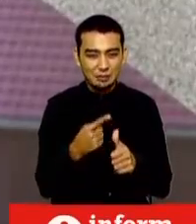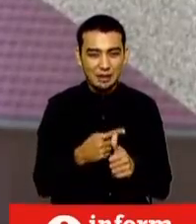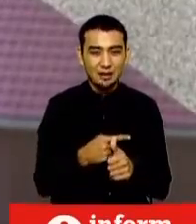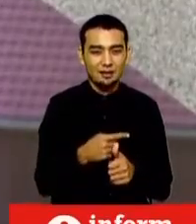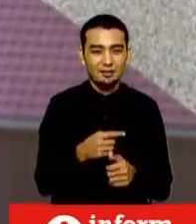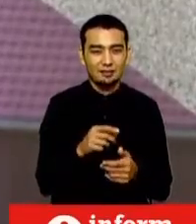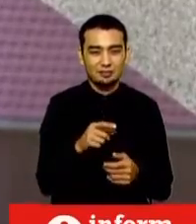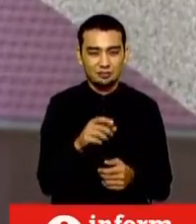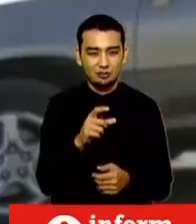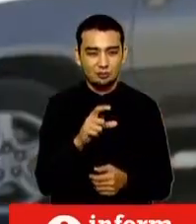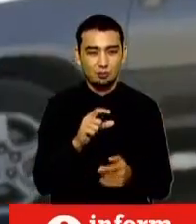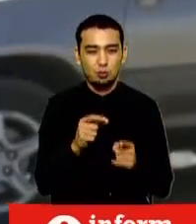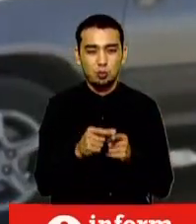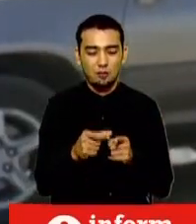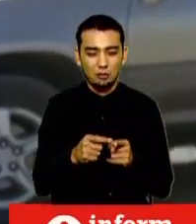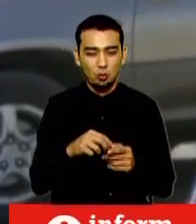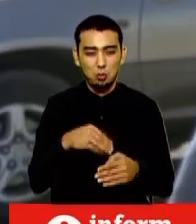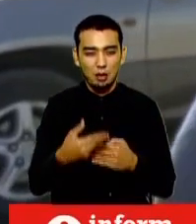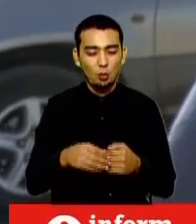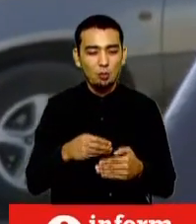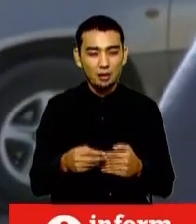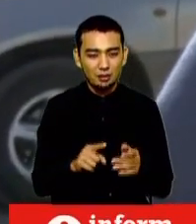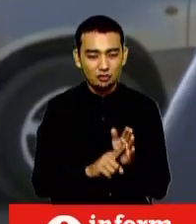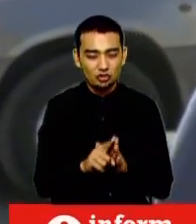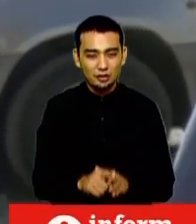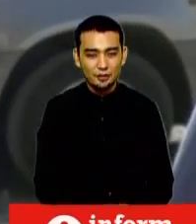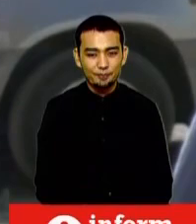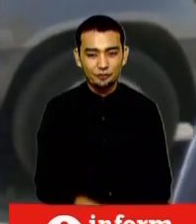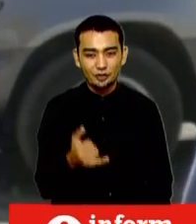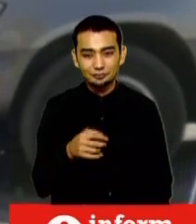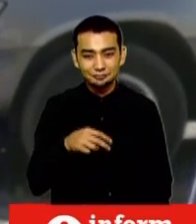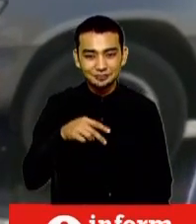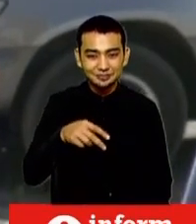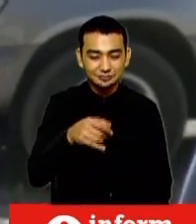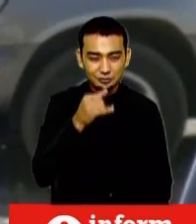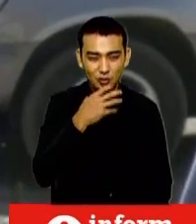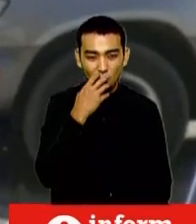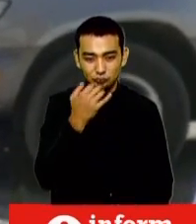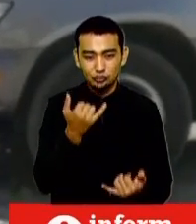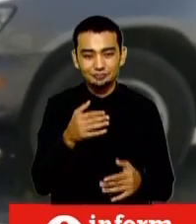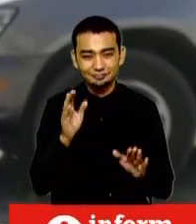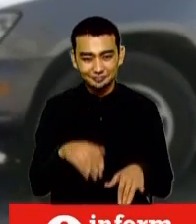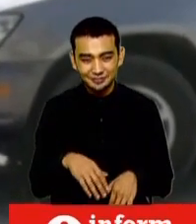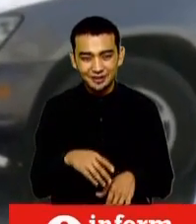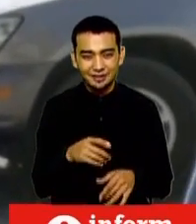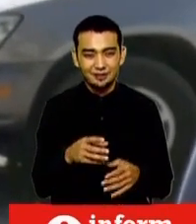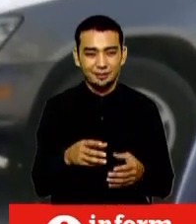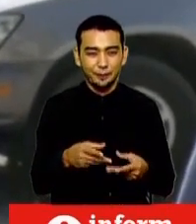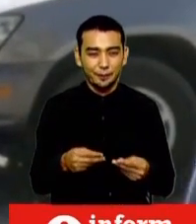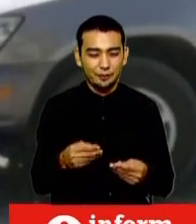де біртіндеп түсе бастаған. Қасына даже пешком бару қиын ғой. Қазір қайта күн жылы, жер деген